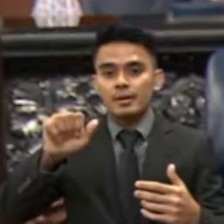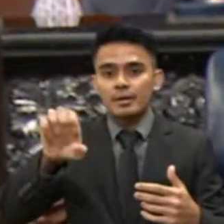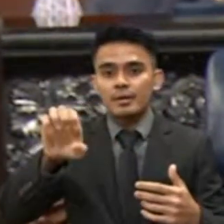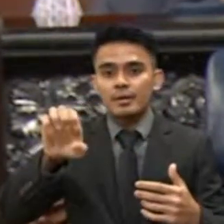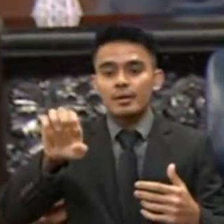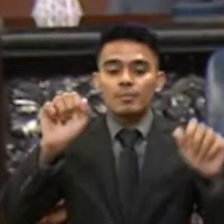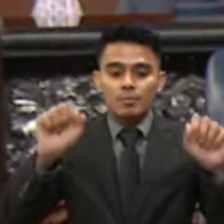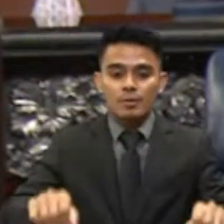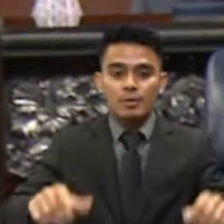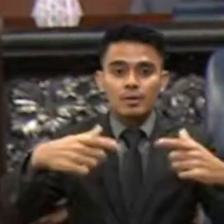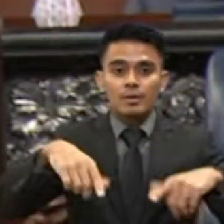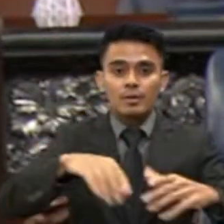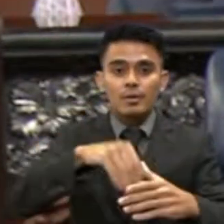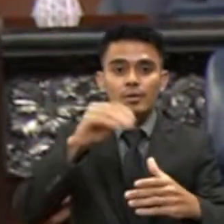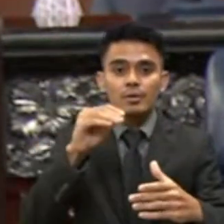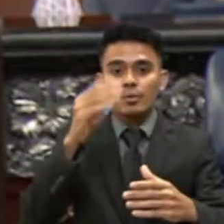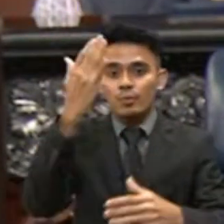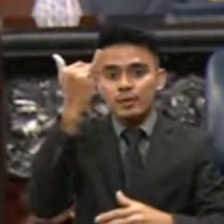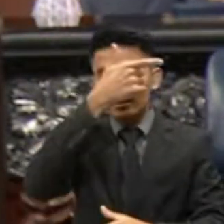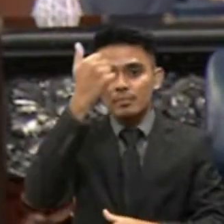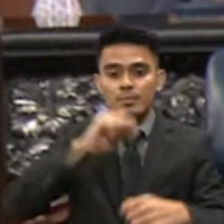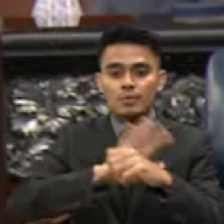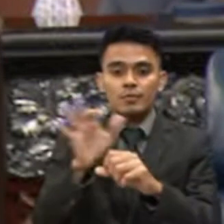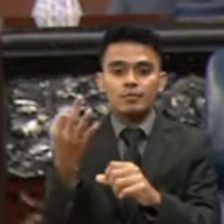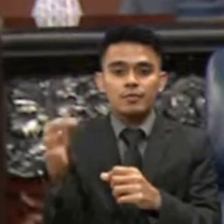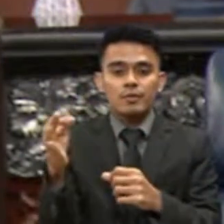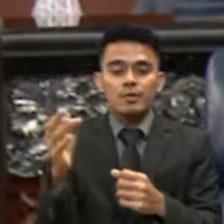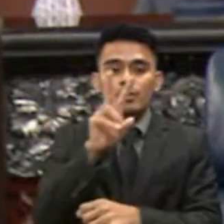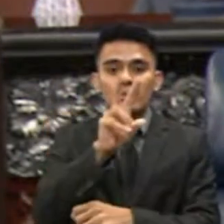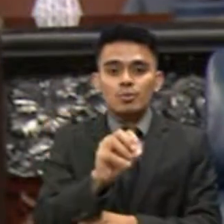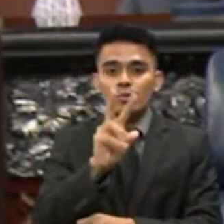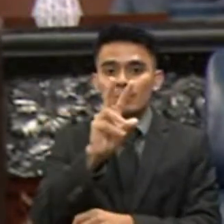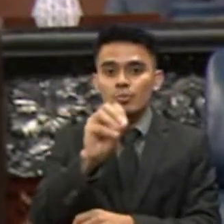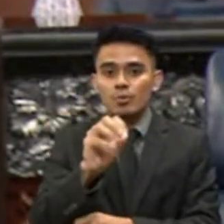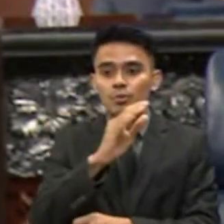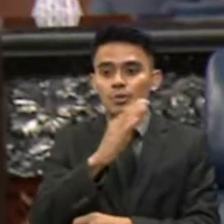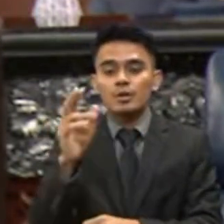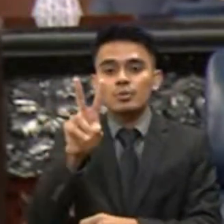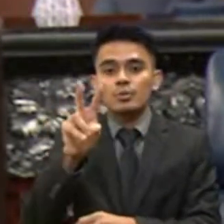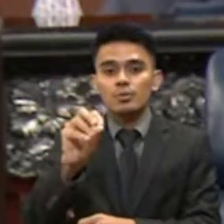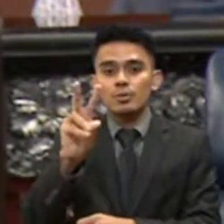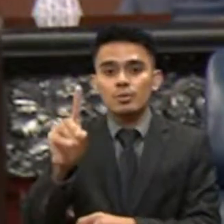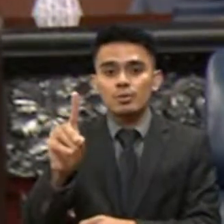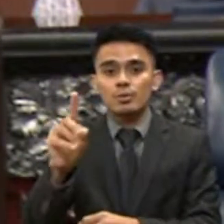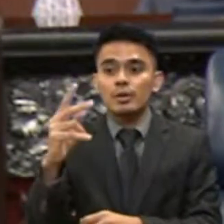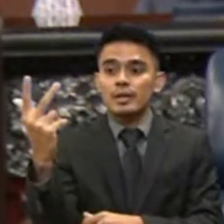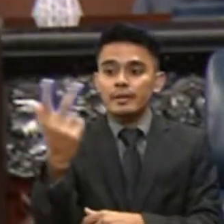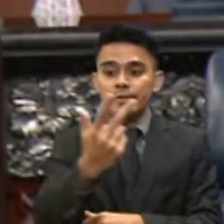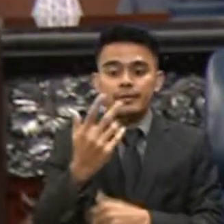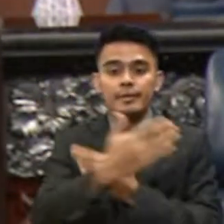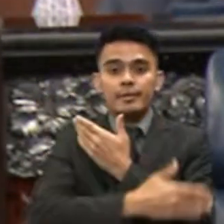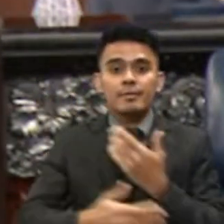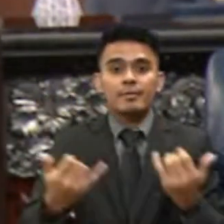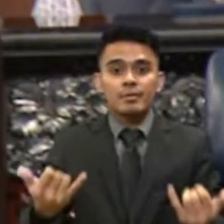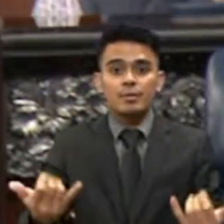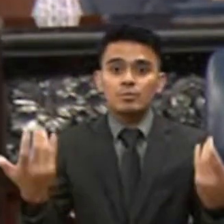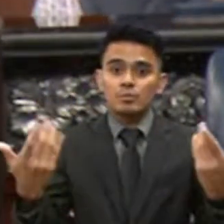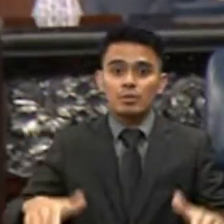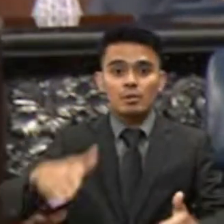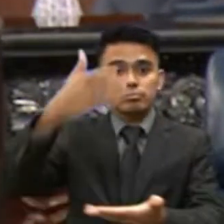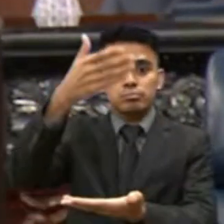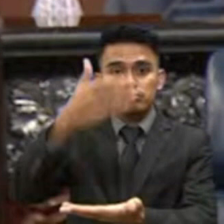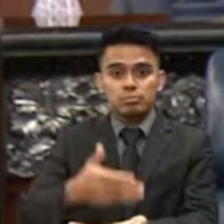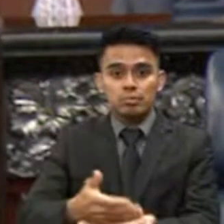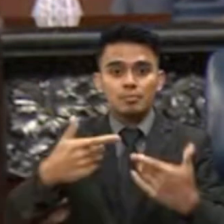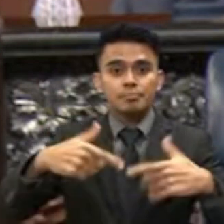pengeluaran untuk komit 19 20 20 dan 221 33 negara itu sekarang telah memberhentikan